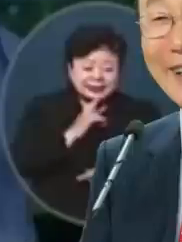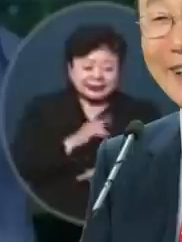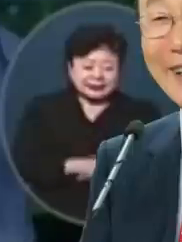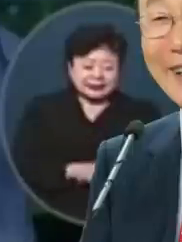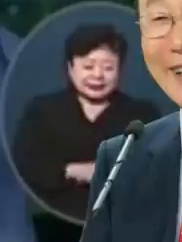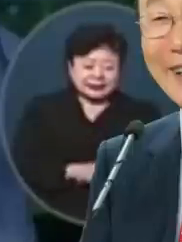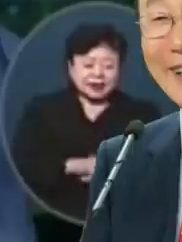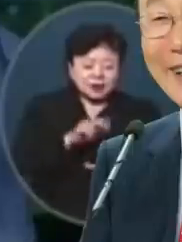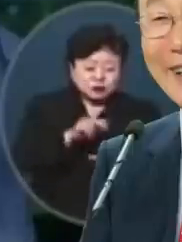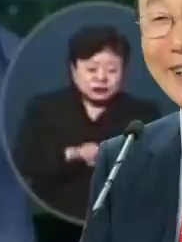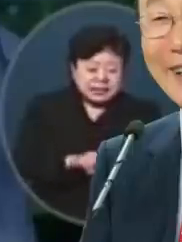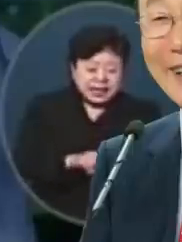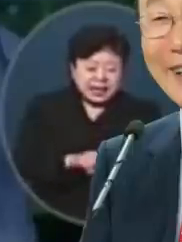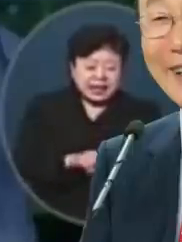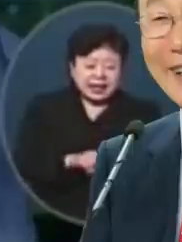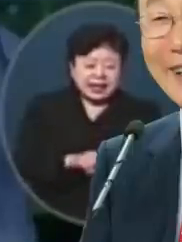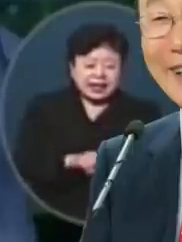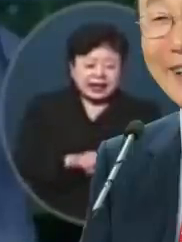문제의